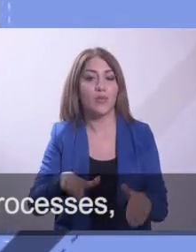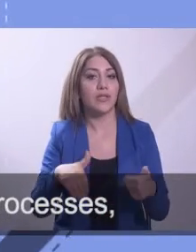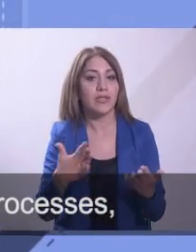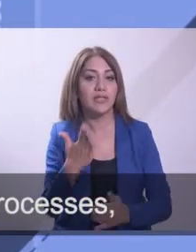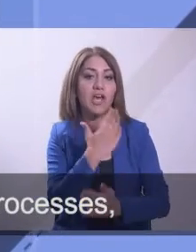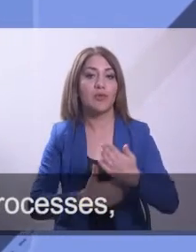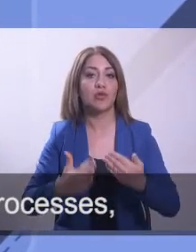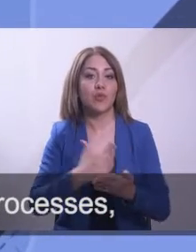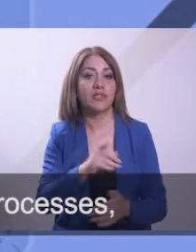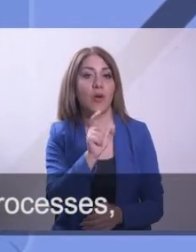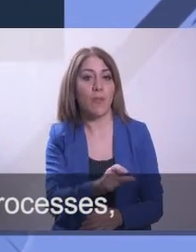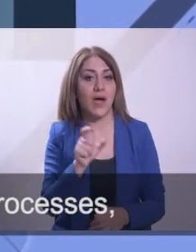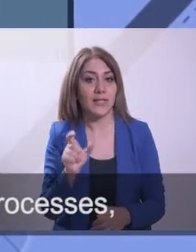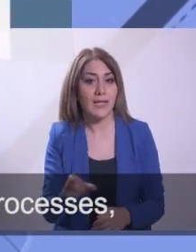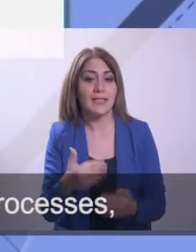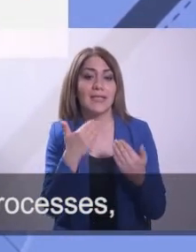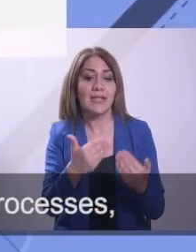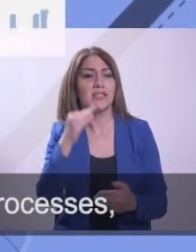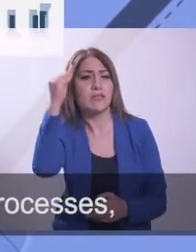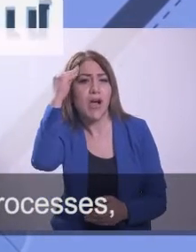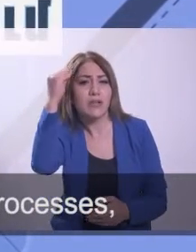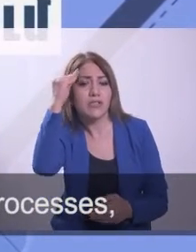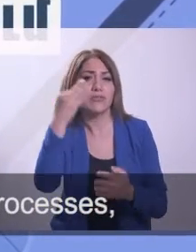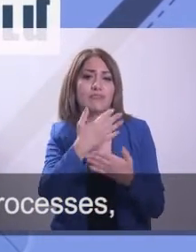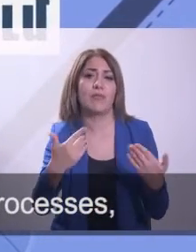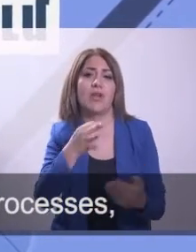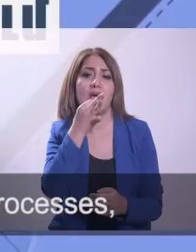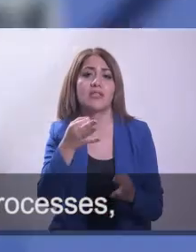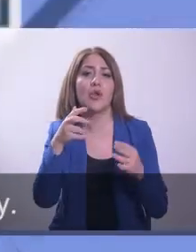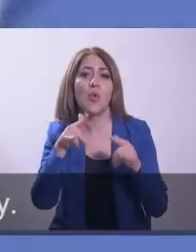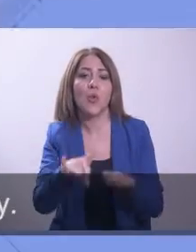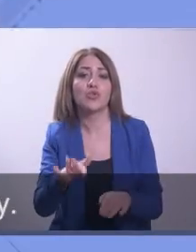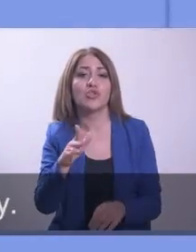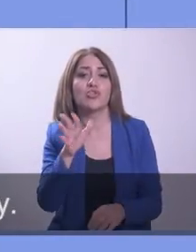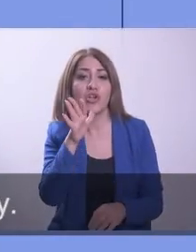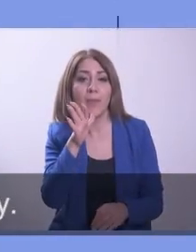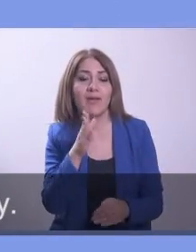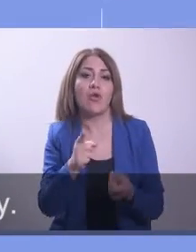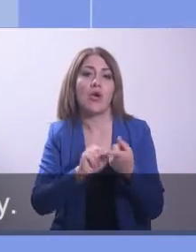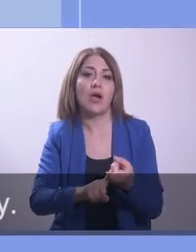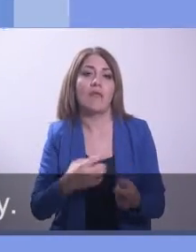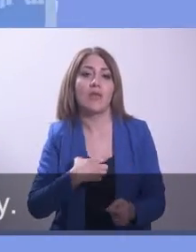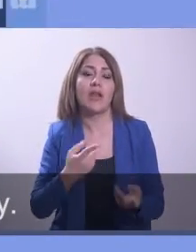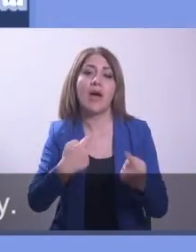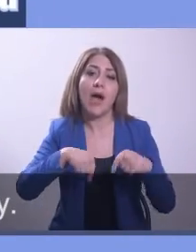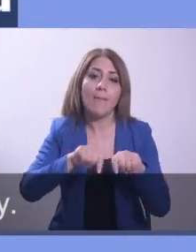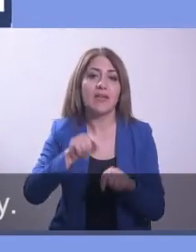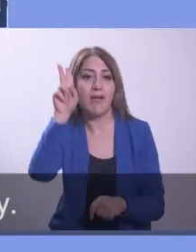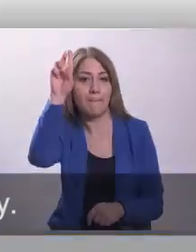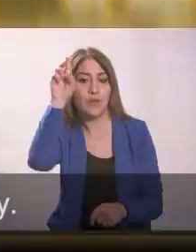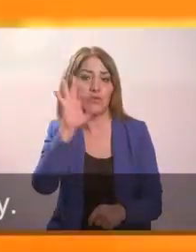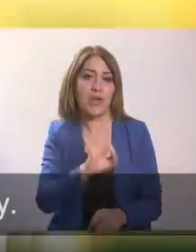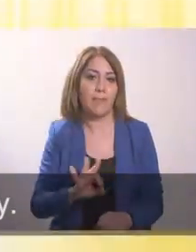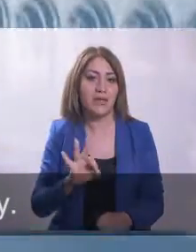հնարավորություն է տալիս հաշմանդամություն ունեցող անձանց լսելի դարնալ այն գործ ընթացներում, որոնք ազդում են և համայինքի և